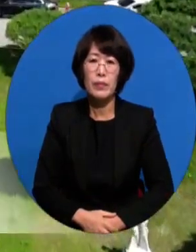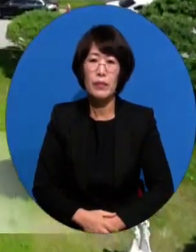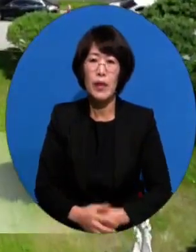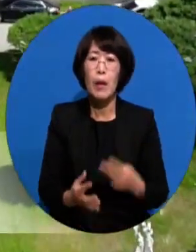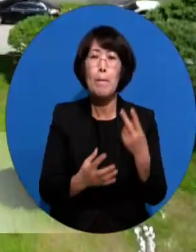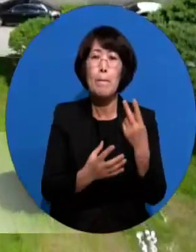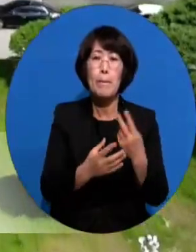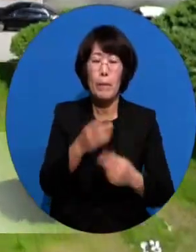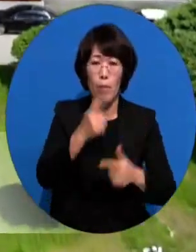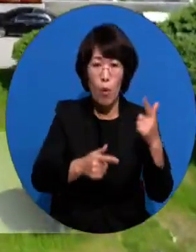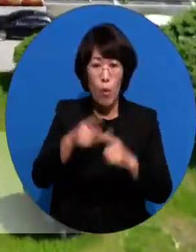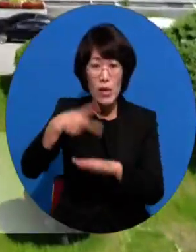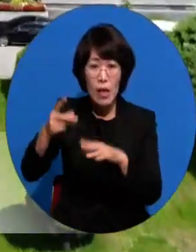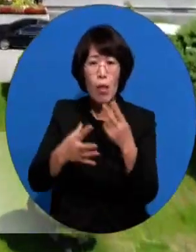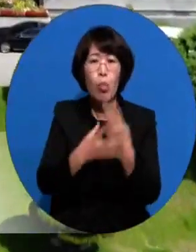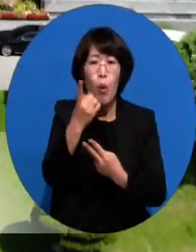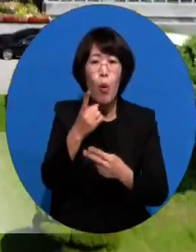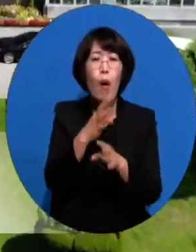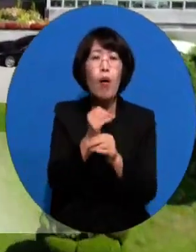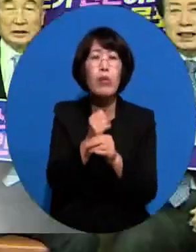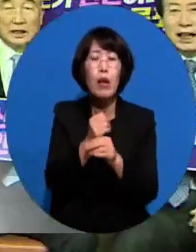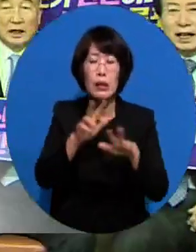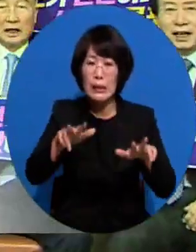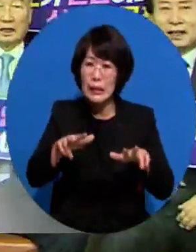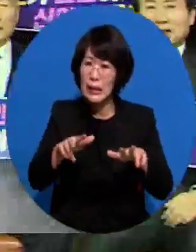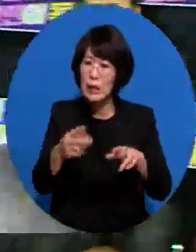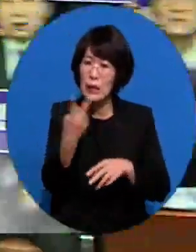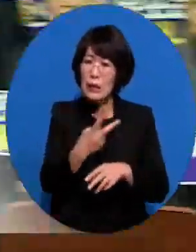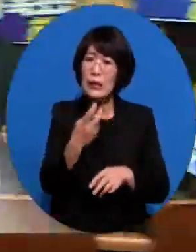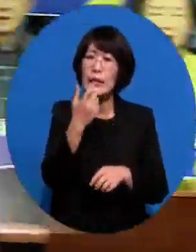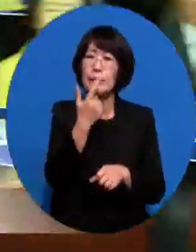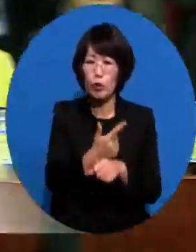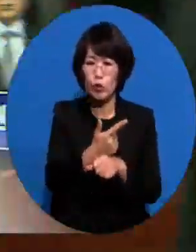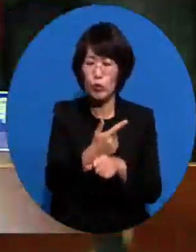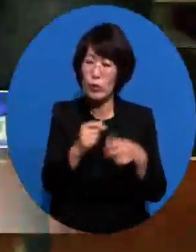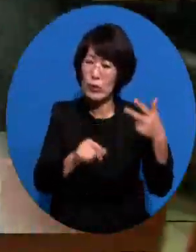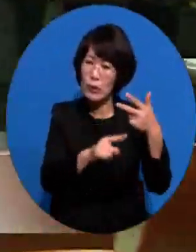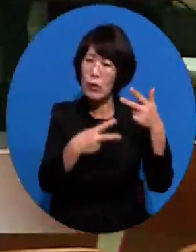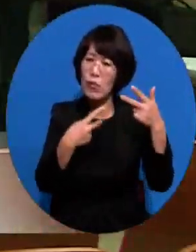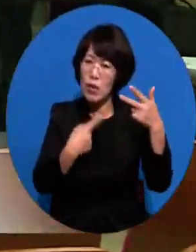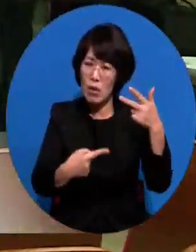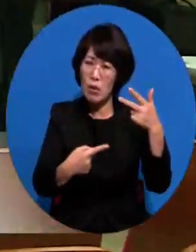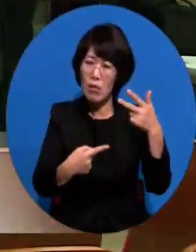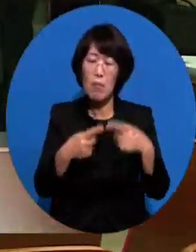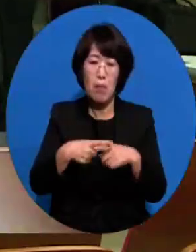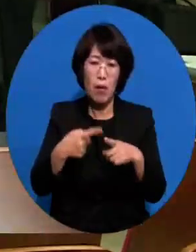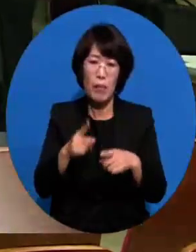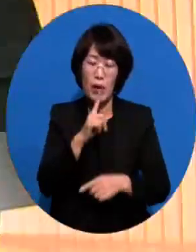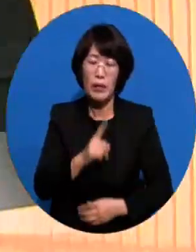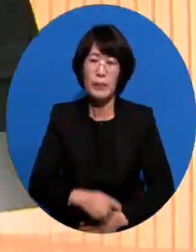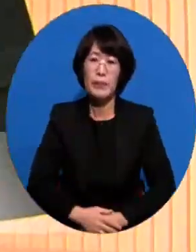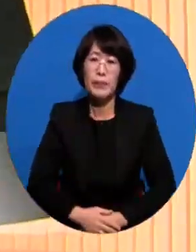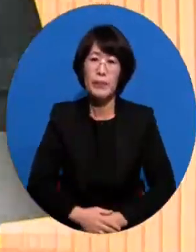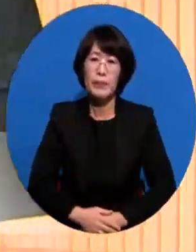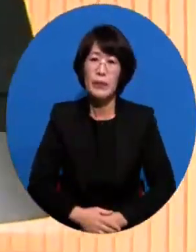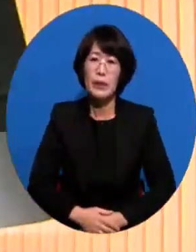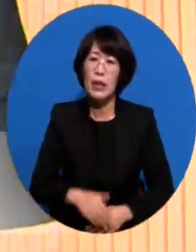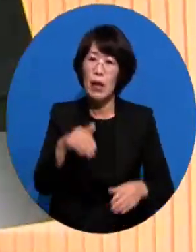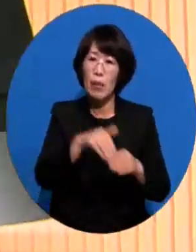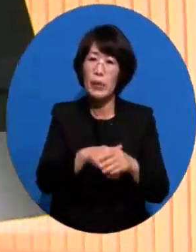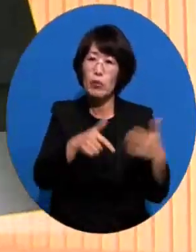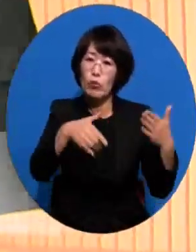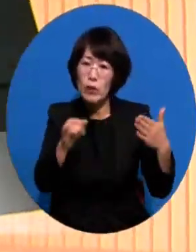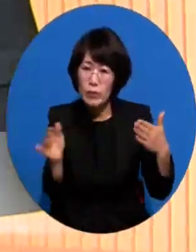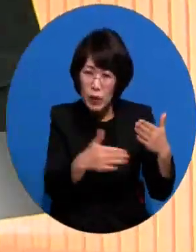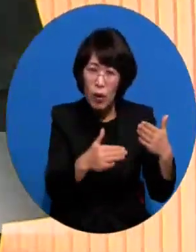통합 목포 신안시의 출범 시점은 현재 2026년 7월 1일이 적기로 꼽힙니다. 민선